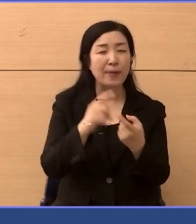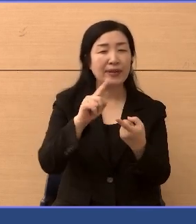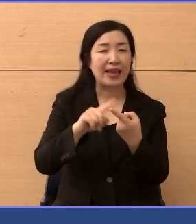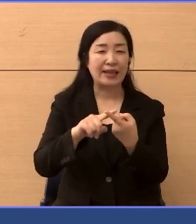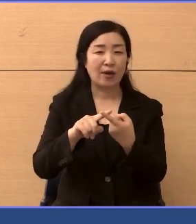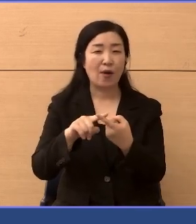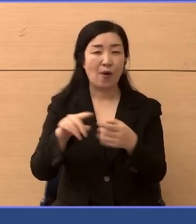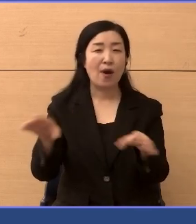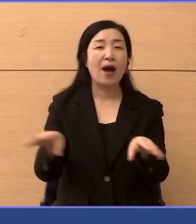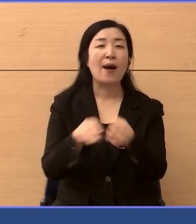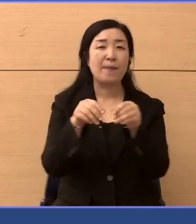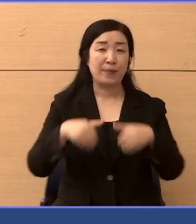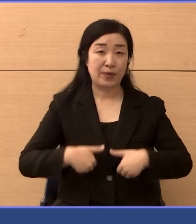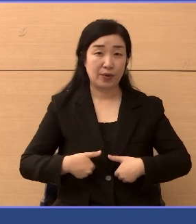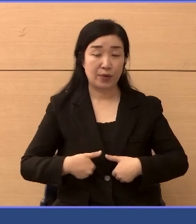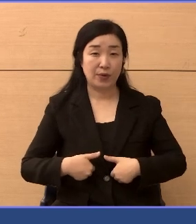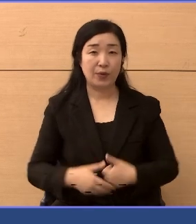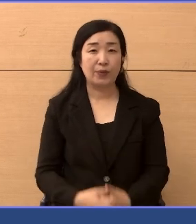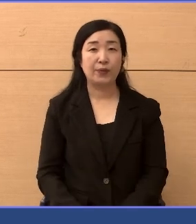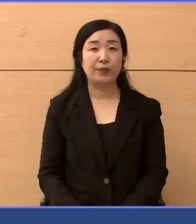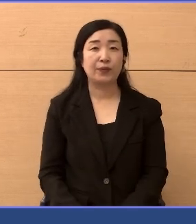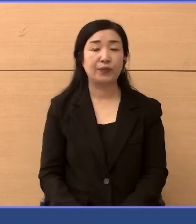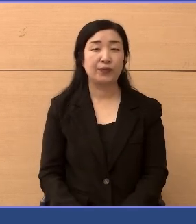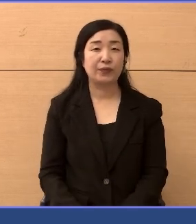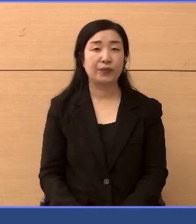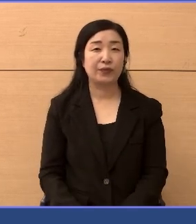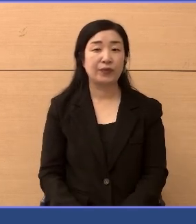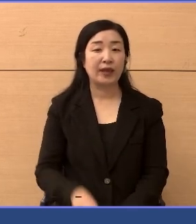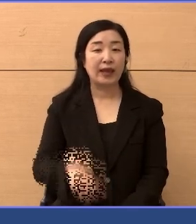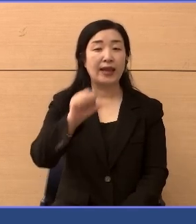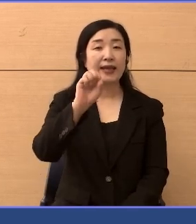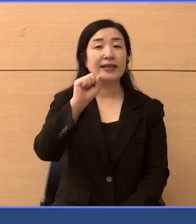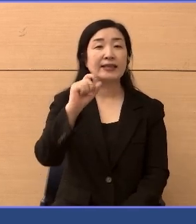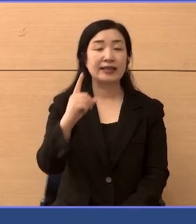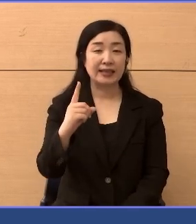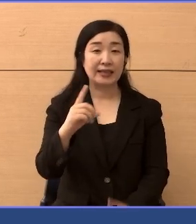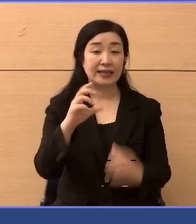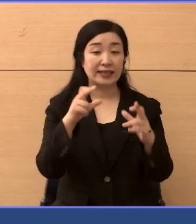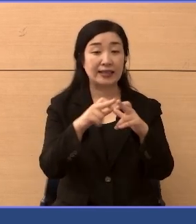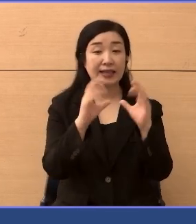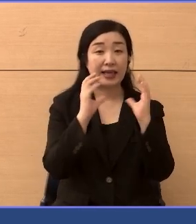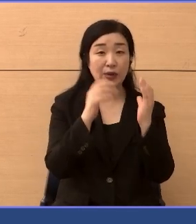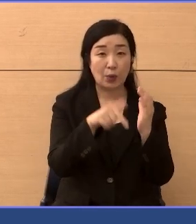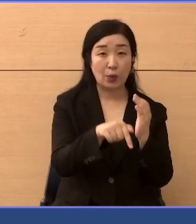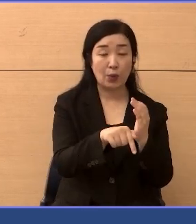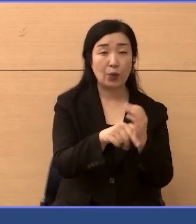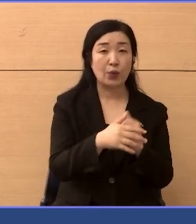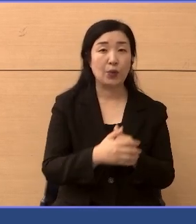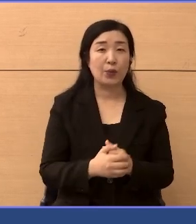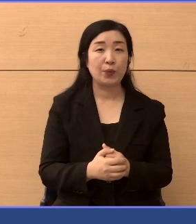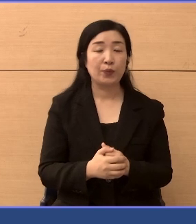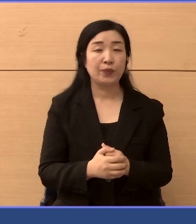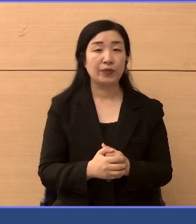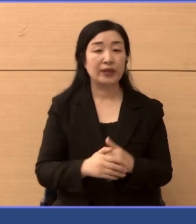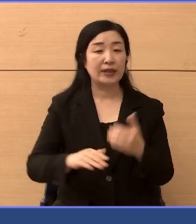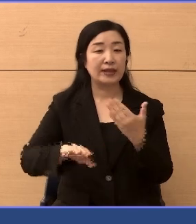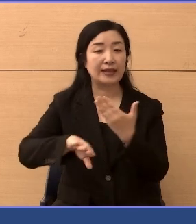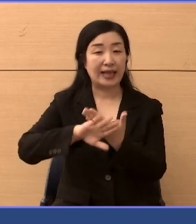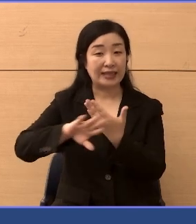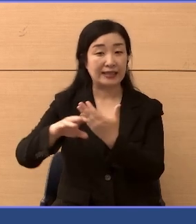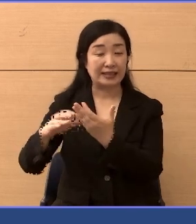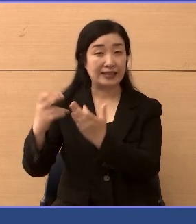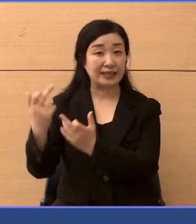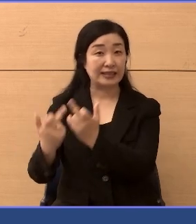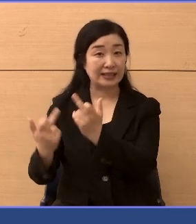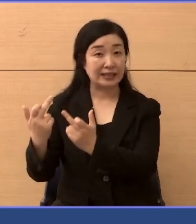해야 this 됩니다. focus on the child with 그리고 ASD 이러한 can sometimes ASD lead to other 아이들 siblings being 때문에 relatively 또한 다른